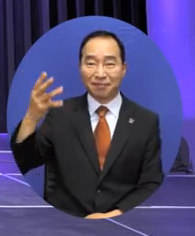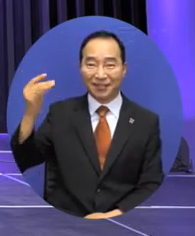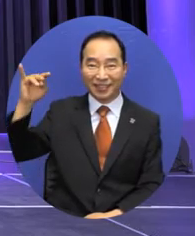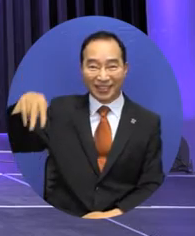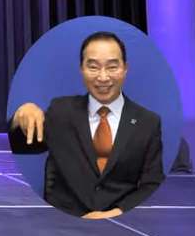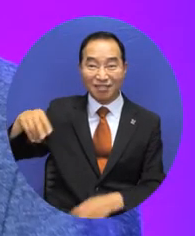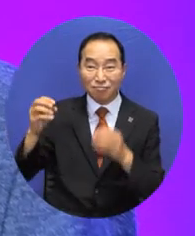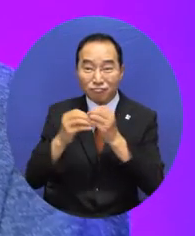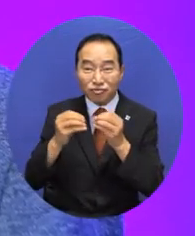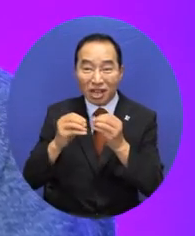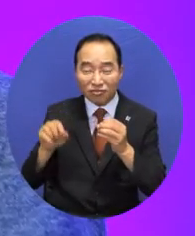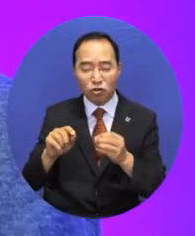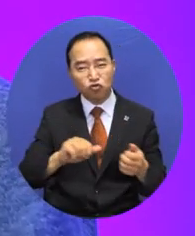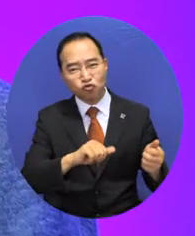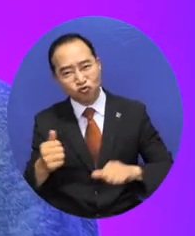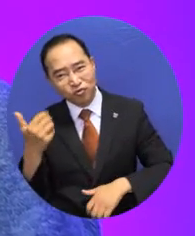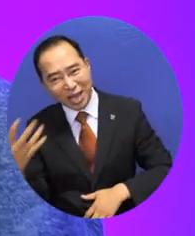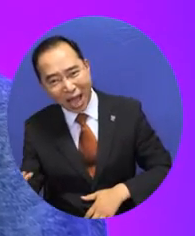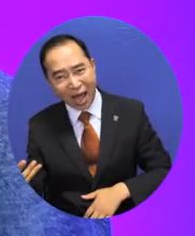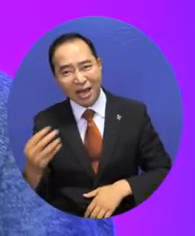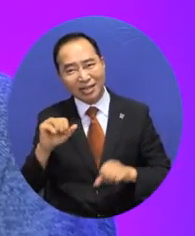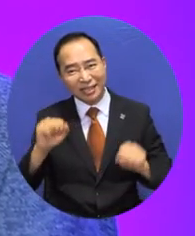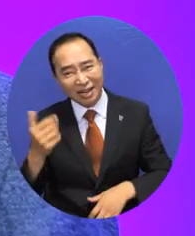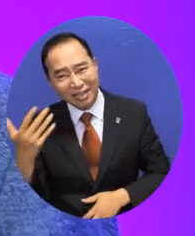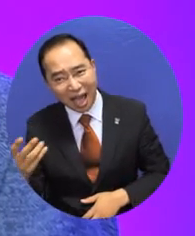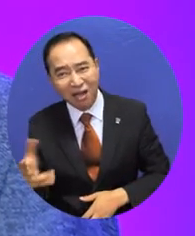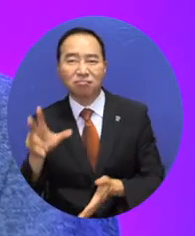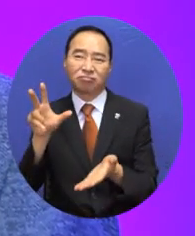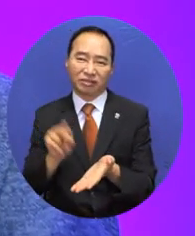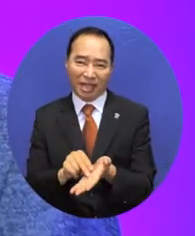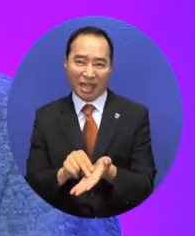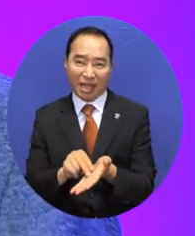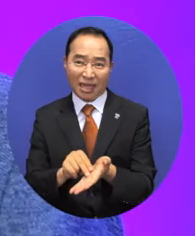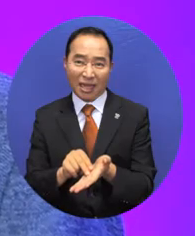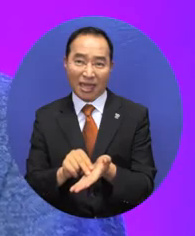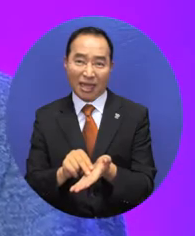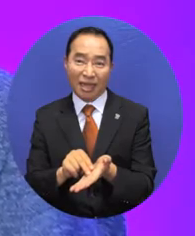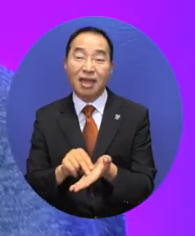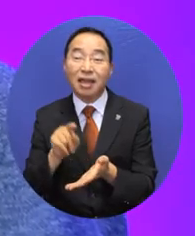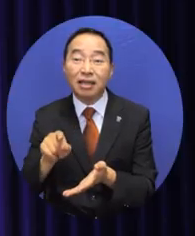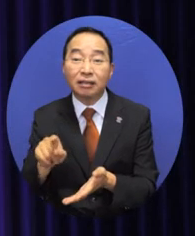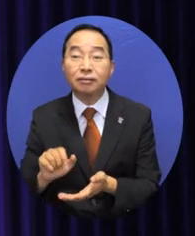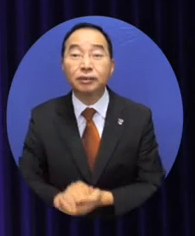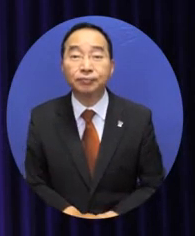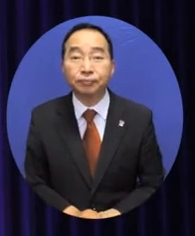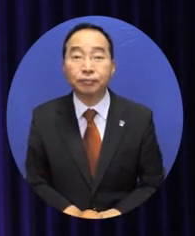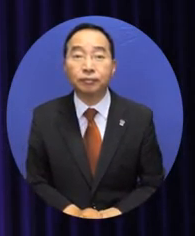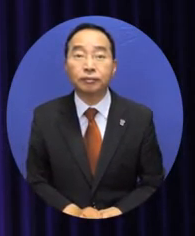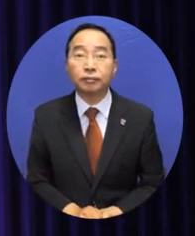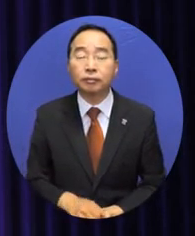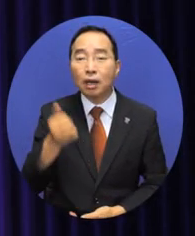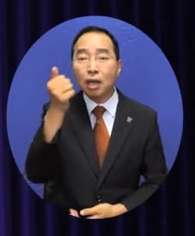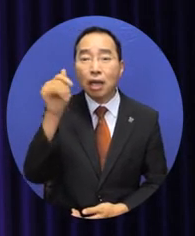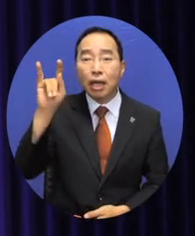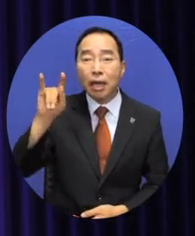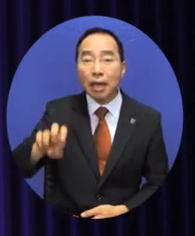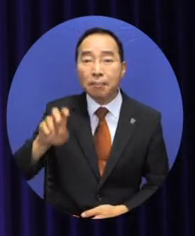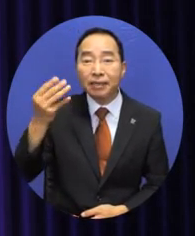압니다. 햄릿의 서사를 구성하는 가장 큰 동인은 햄릿의